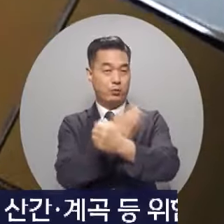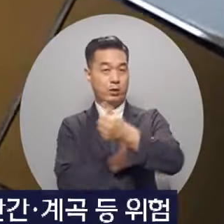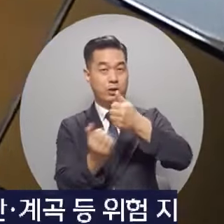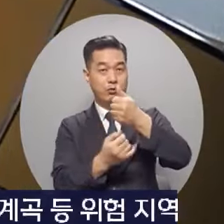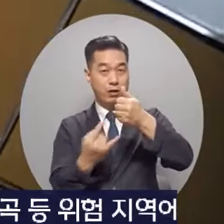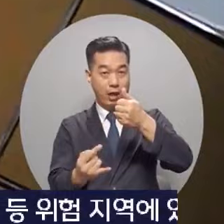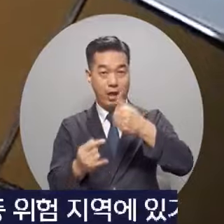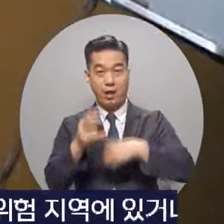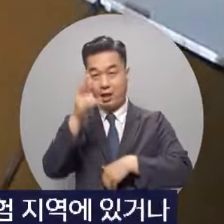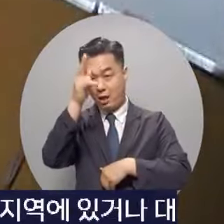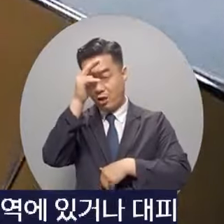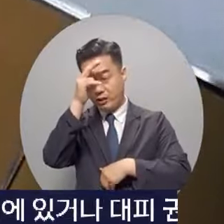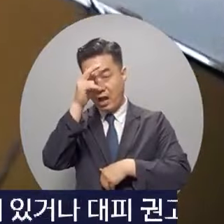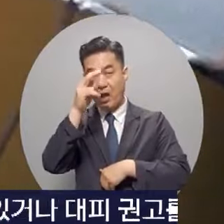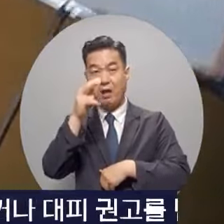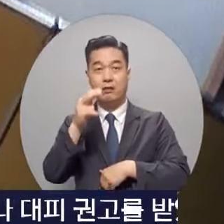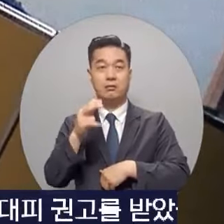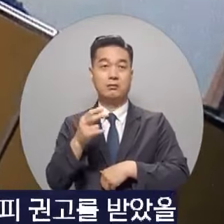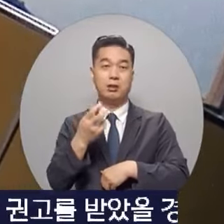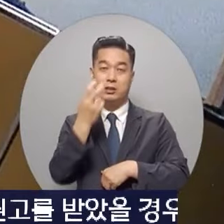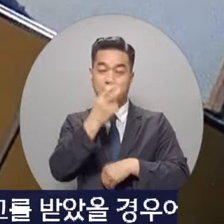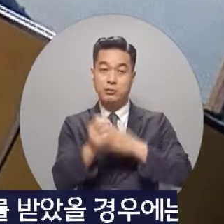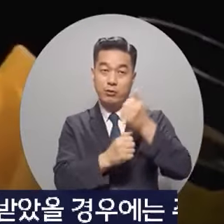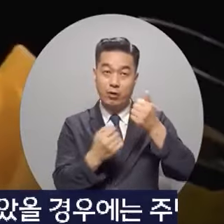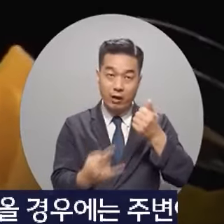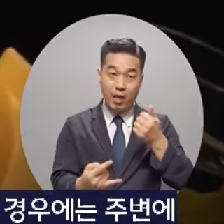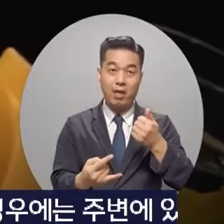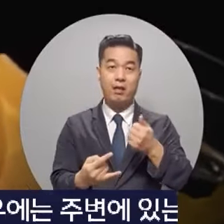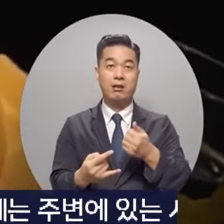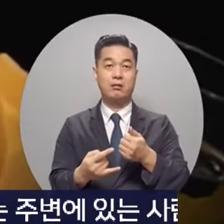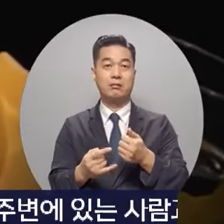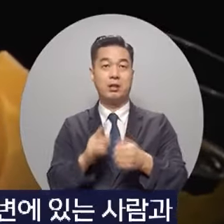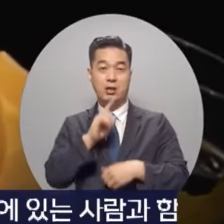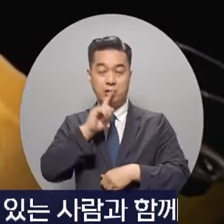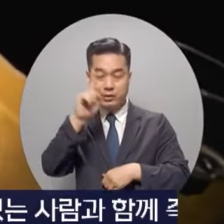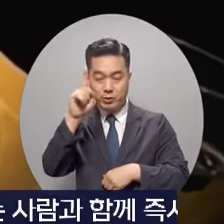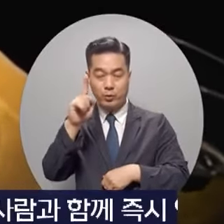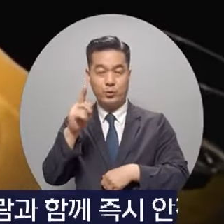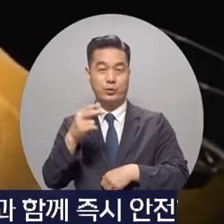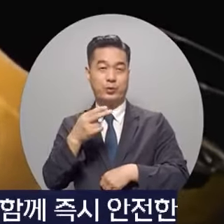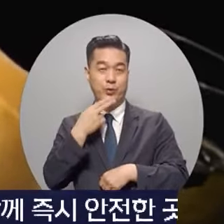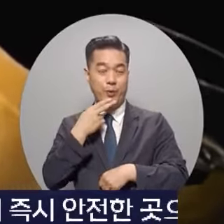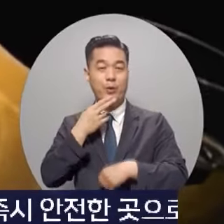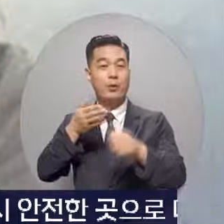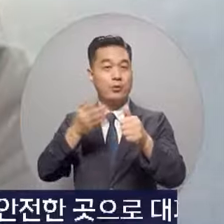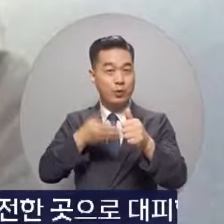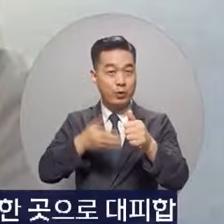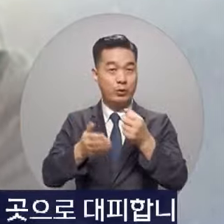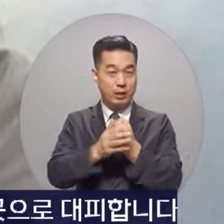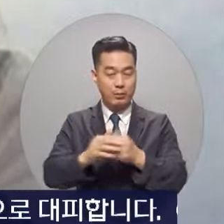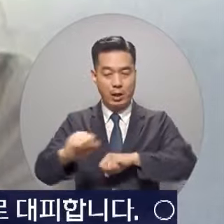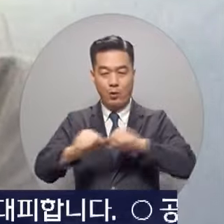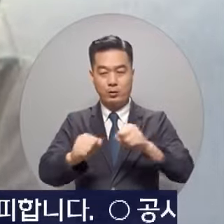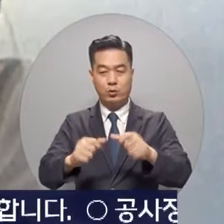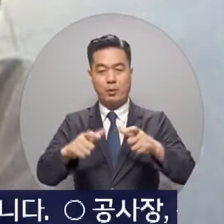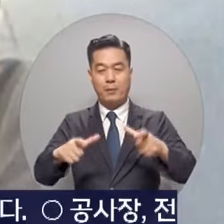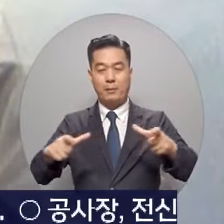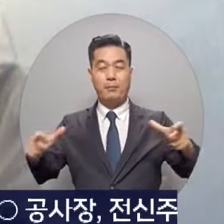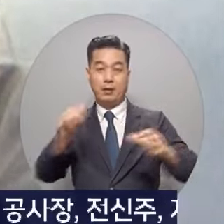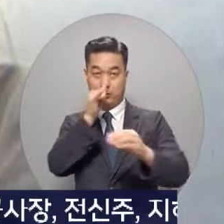무혐의 처분에 이어 검찰 수사 심의도 불기소 권고 결정을 하면서 김여사의 활동 폭도 넓어지고 있는